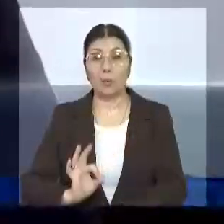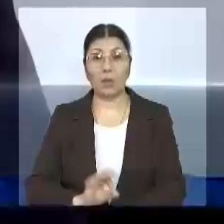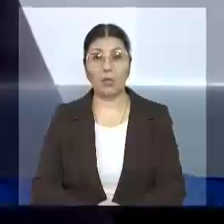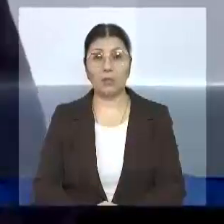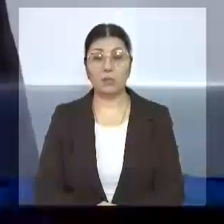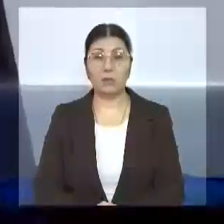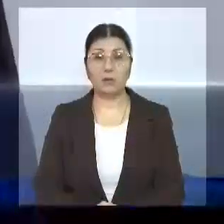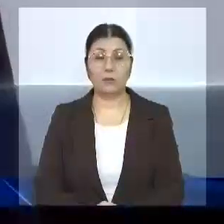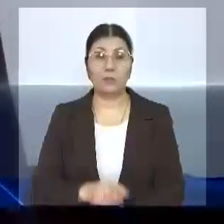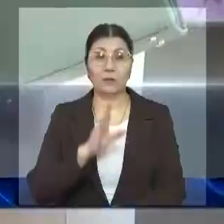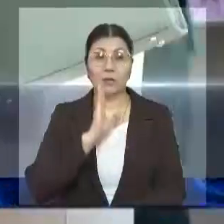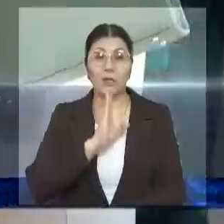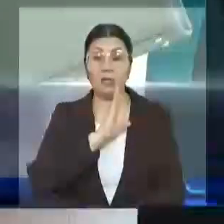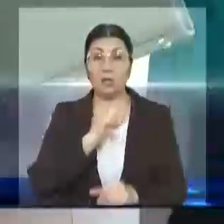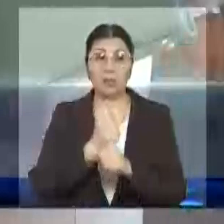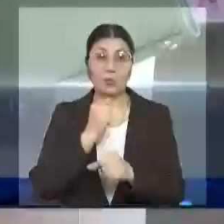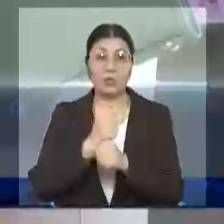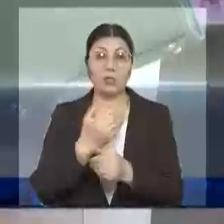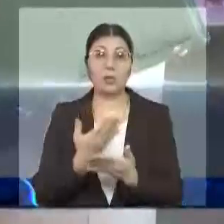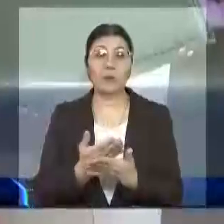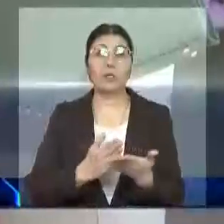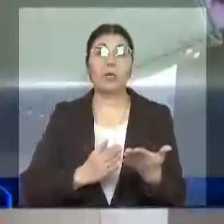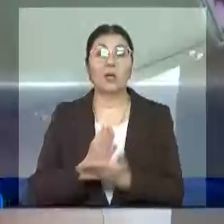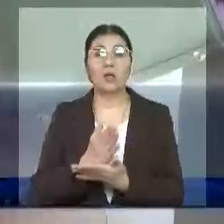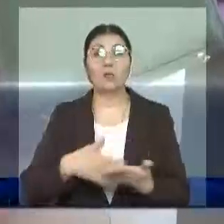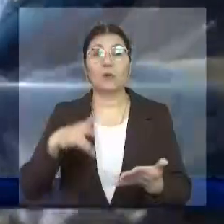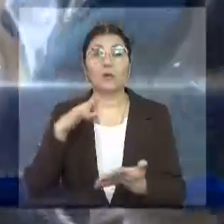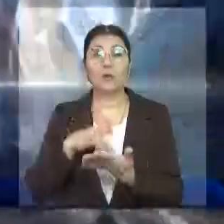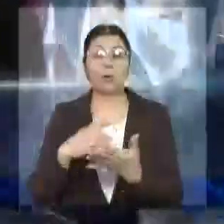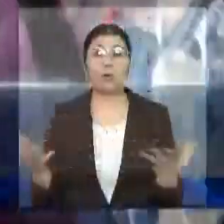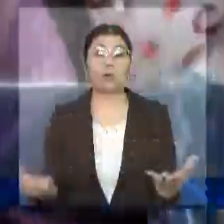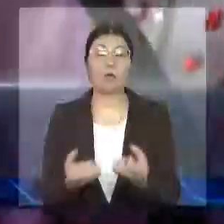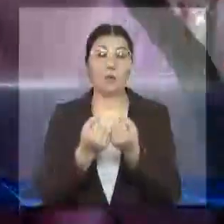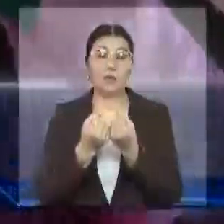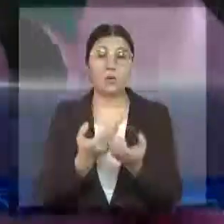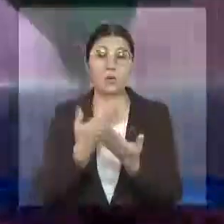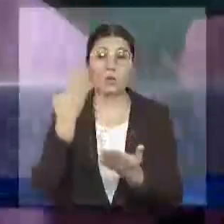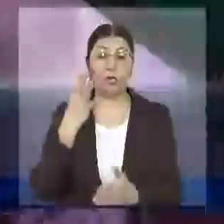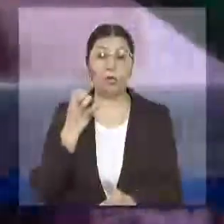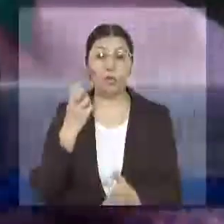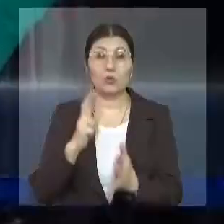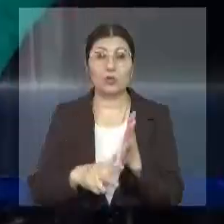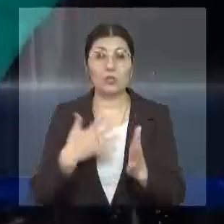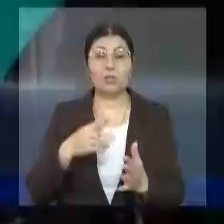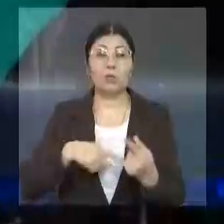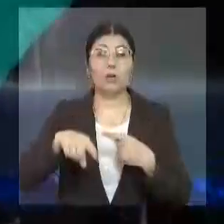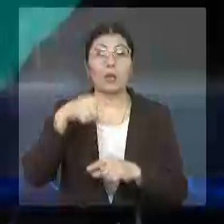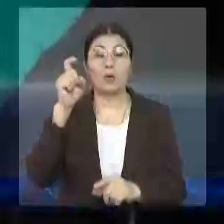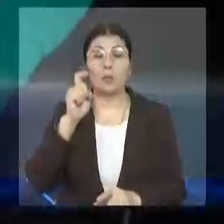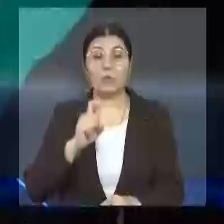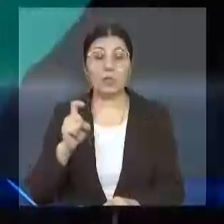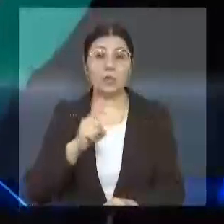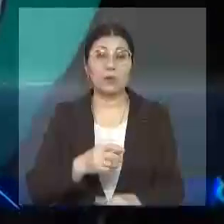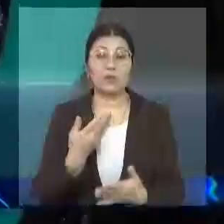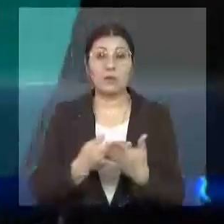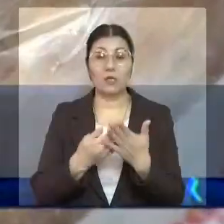жалпы әйел адамдар жүгінген. Кәсіпкерлерге қызмет көрсету орталығы да қолдау көрсетіп келеді. Былтыр 485 бизнес иесіне түрлі кеңес